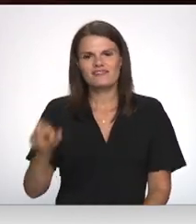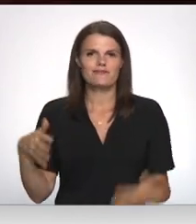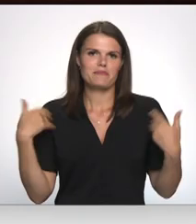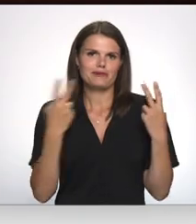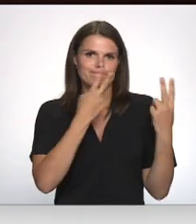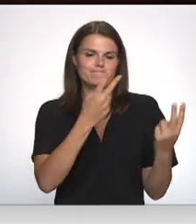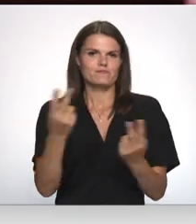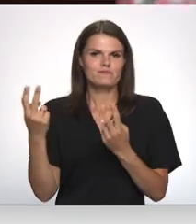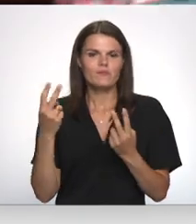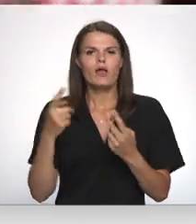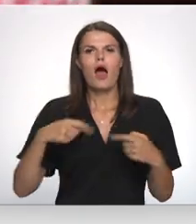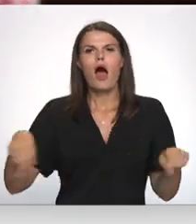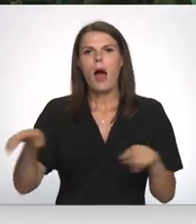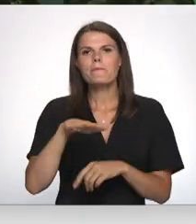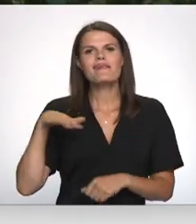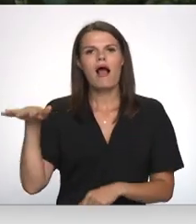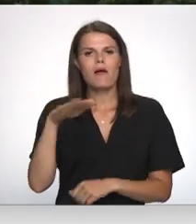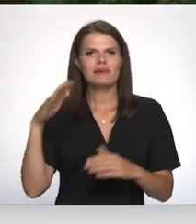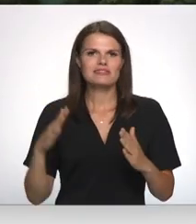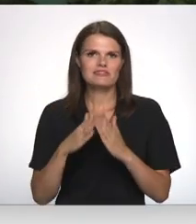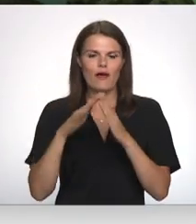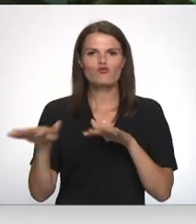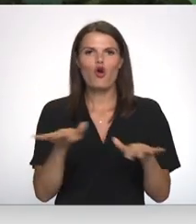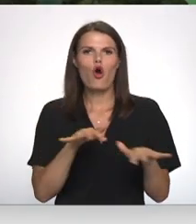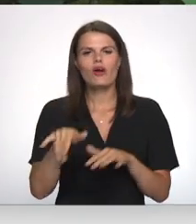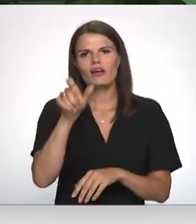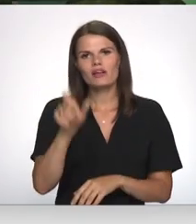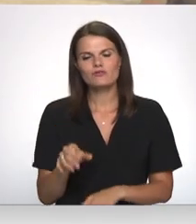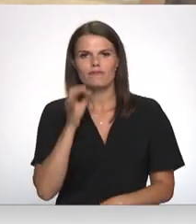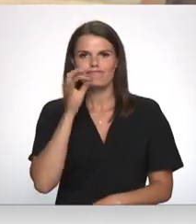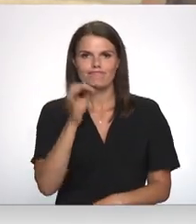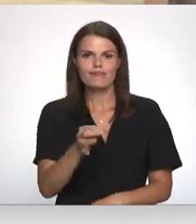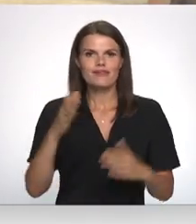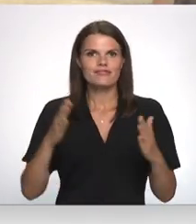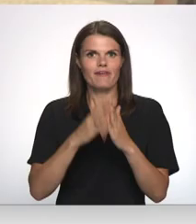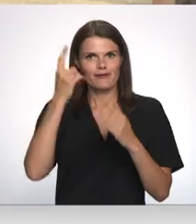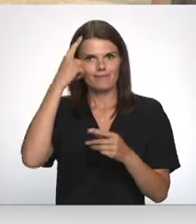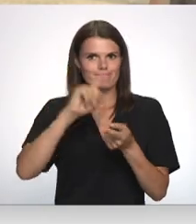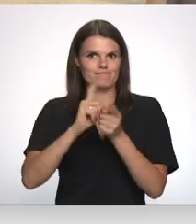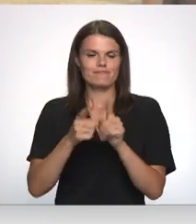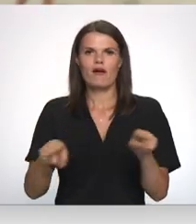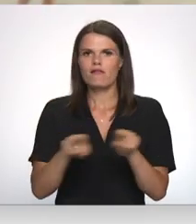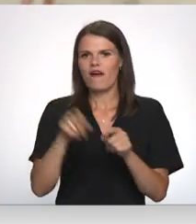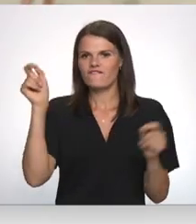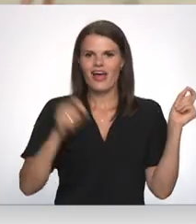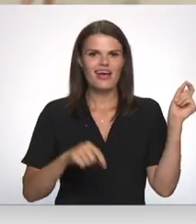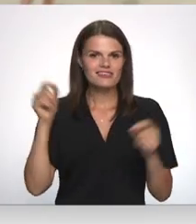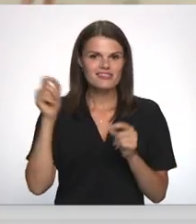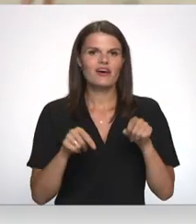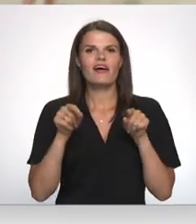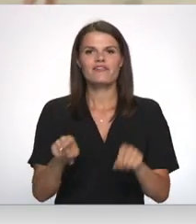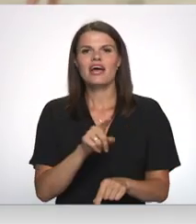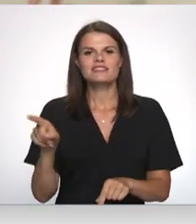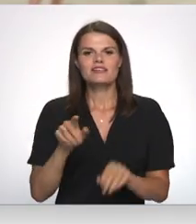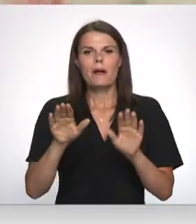viesus. Apkaimes svētku organizētāja Ieva Niedra uzskata, ka svētku iecer ir pārtepusi īstā festivālā. Tas ir par mums,